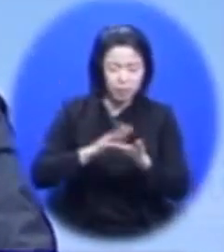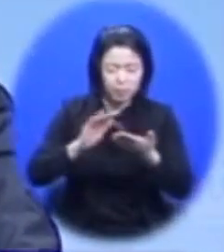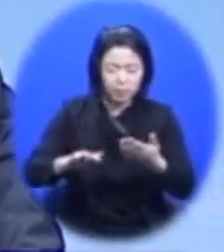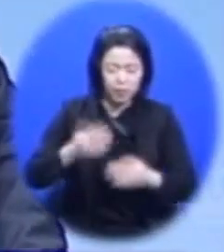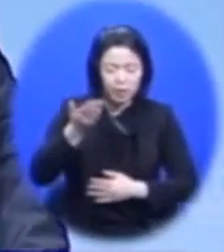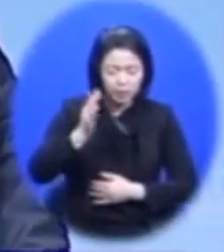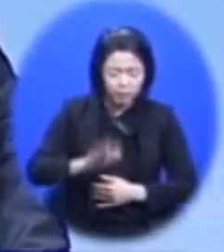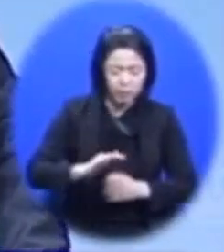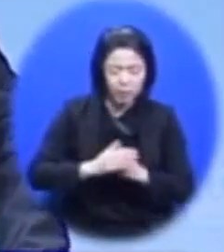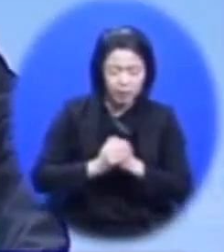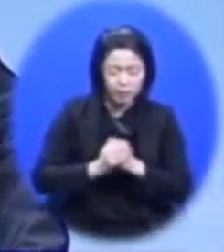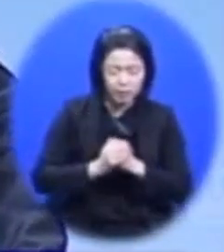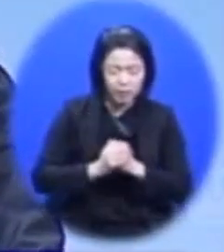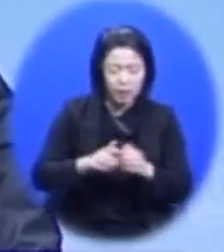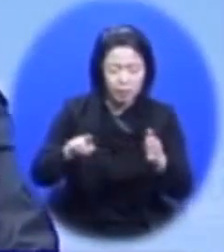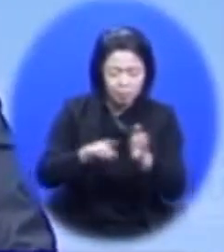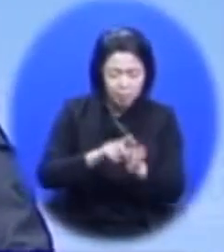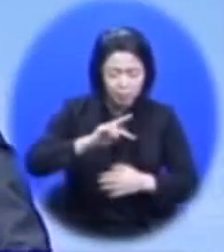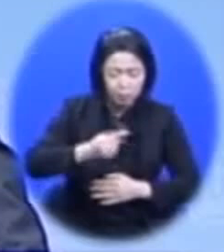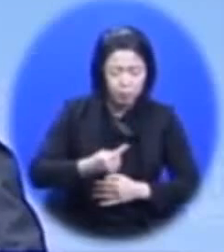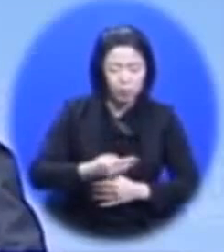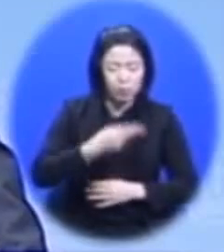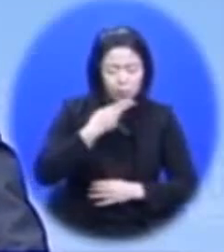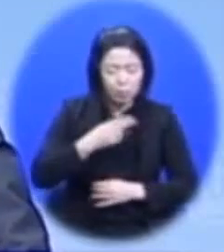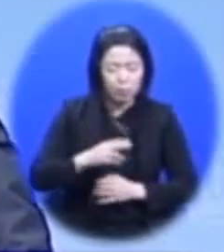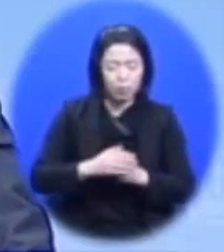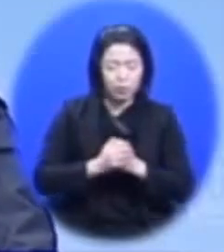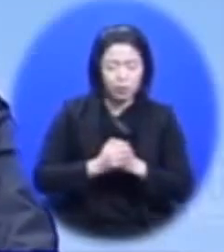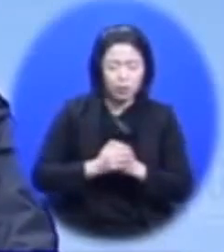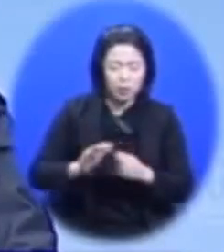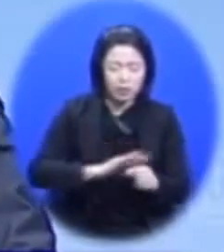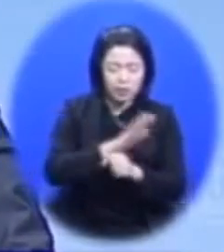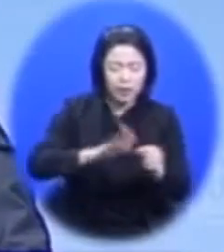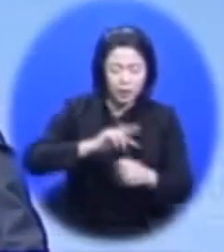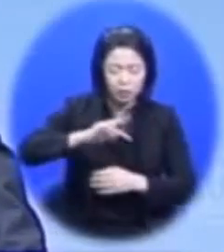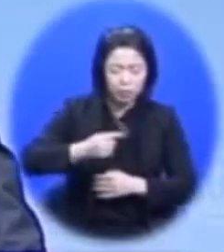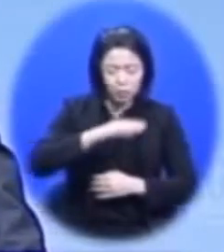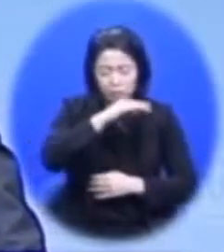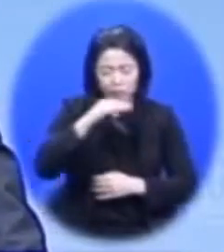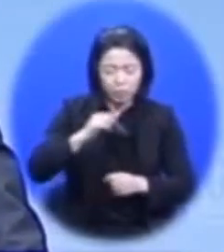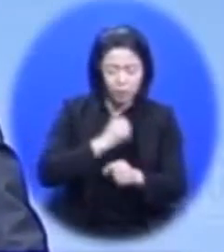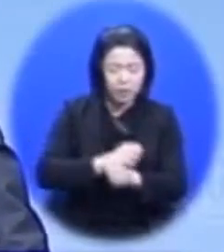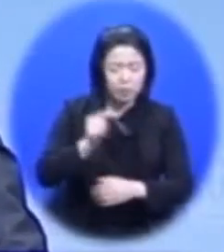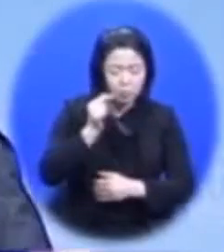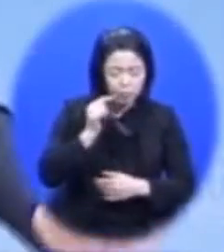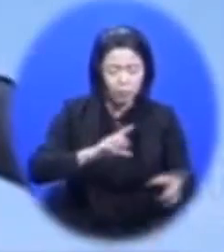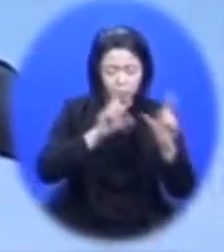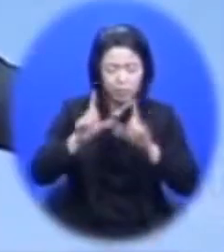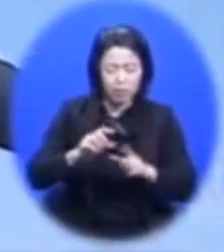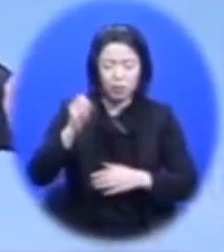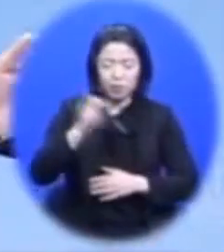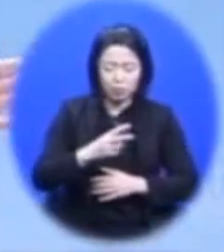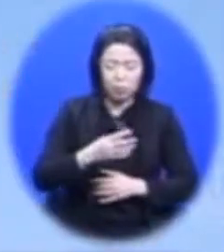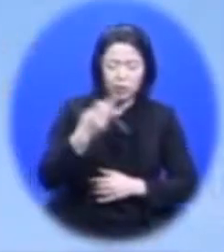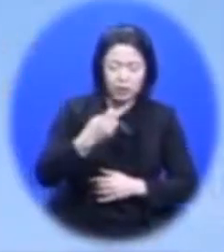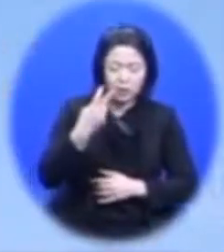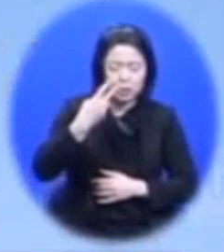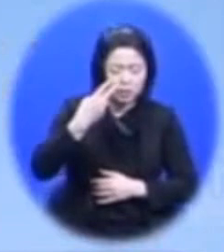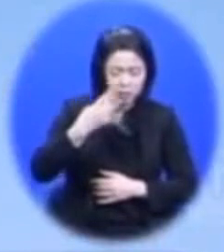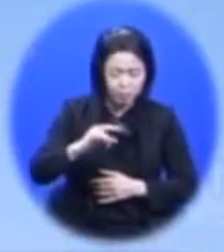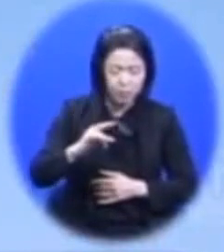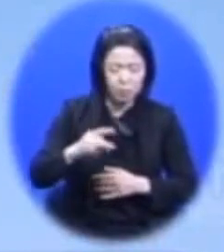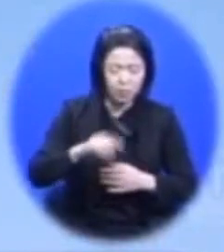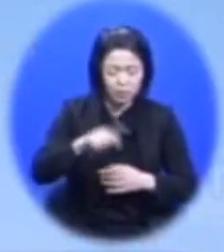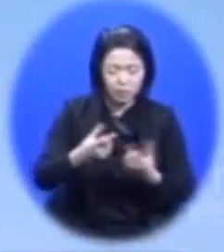그러나 믿음도 없게 살았고 사랑도 제대로 못하고 살았고 또 2013년은 이렇게